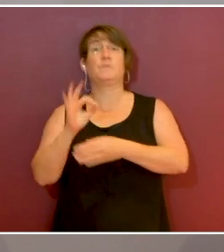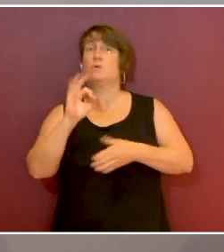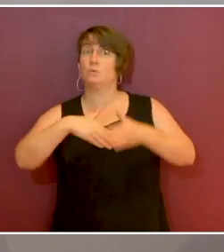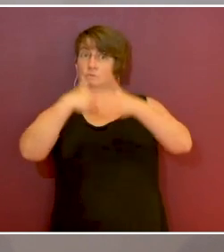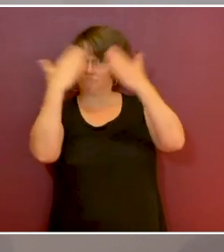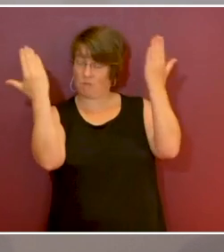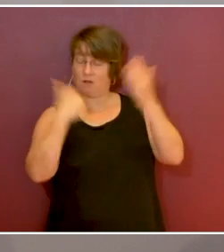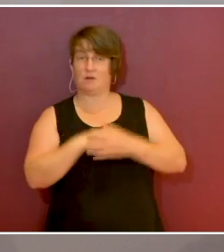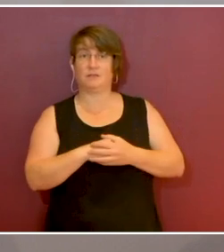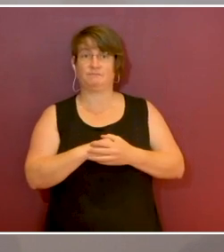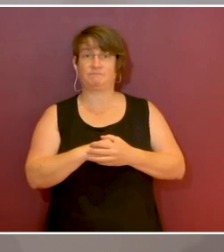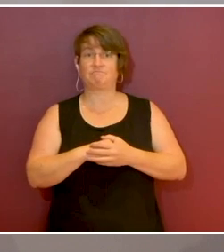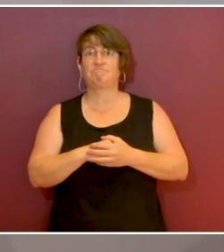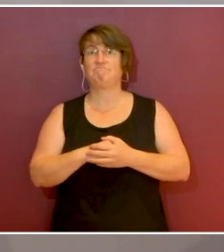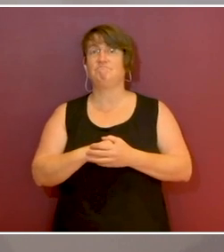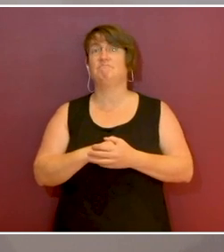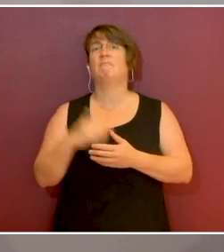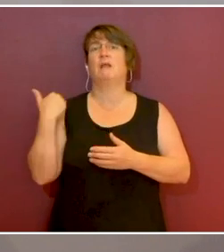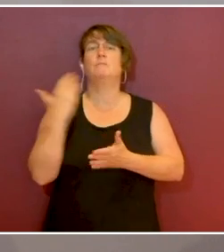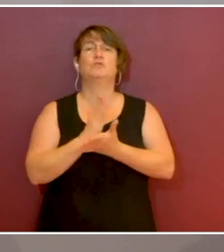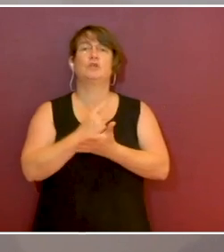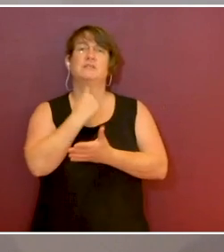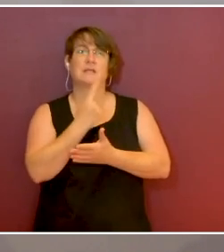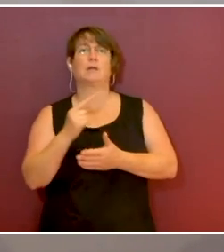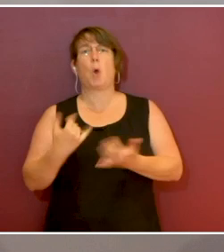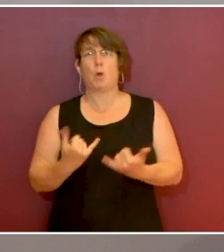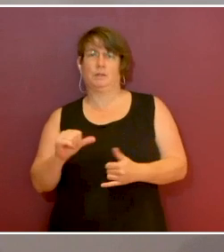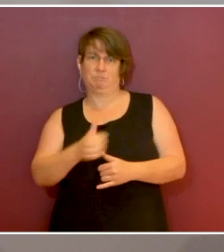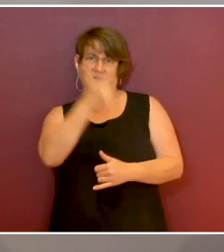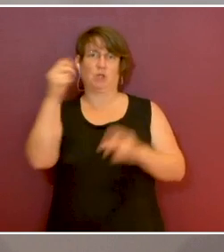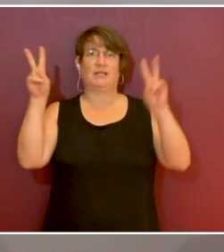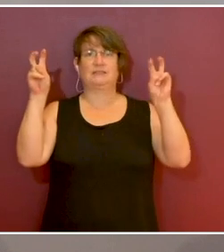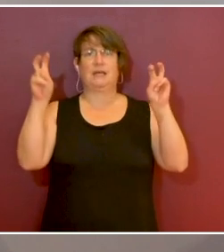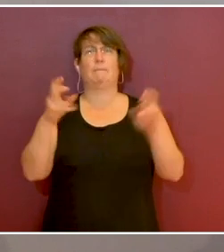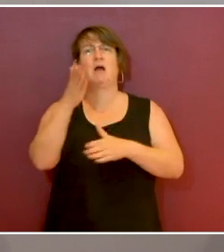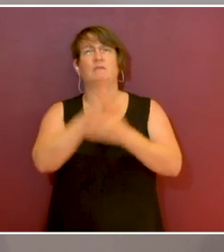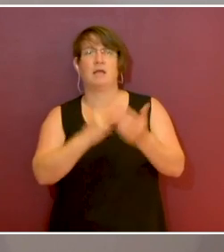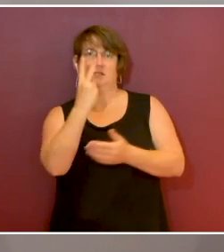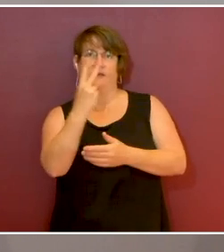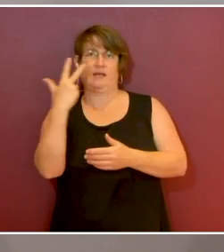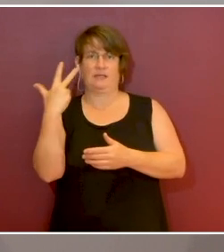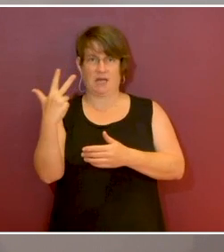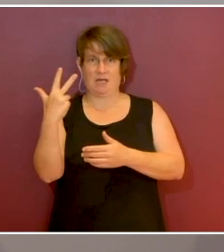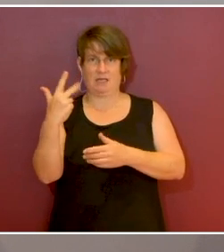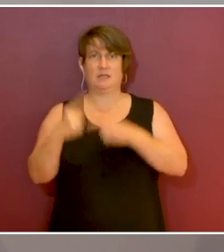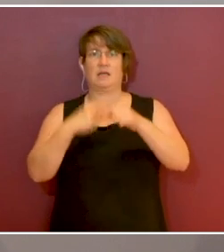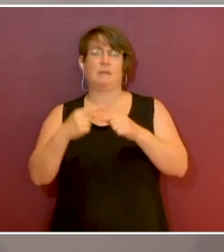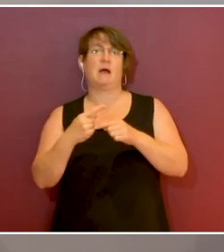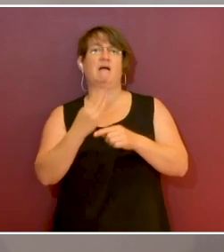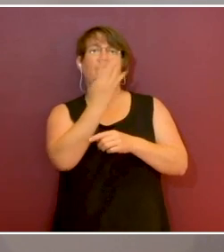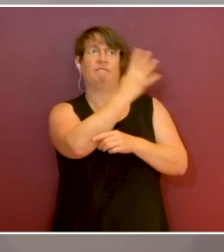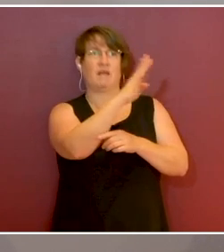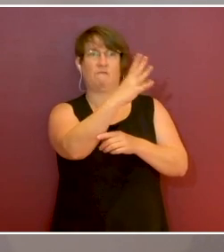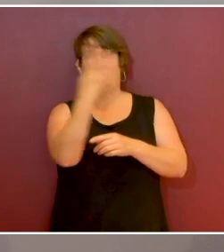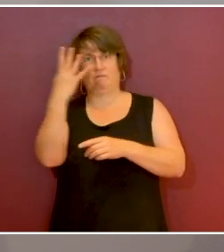schon erwähnt, soll es ja heute vor allen Dingen um den Teil 2 und 3 der Safe-Kids-Studie gehen, die jeweils 4 Wochen durchgeführt wurde. Die